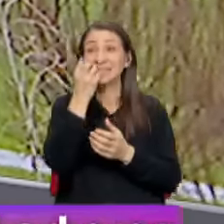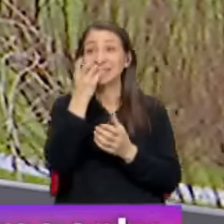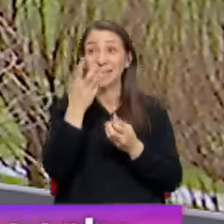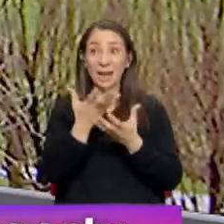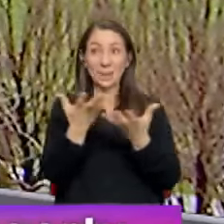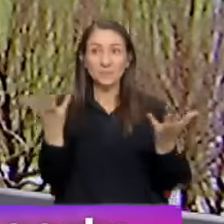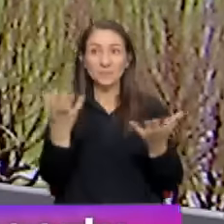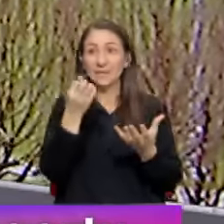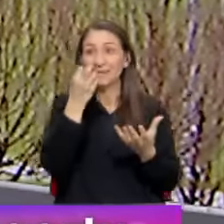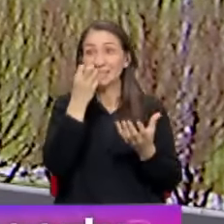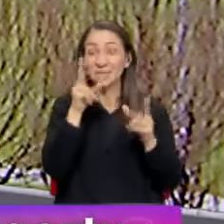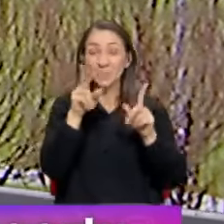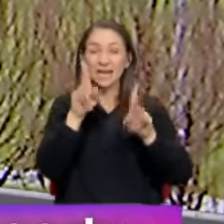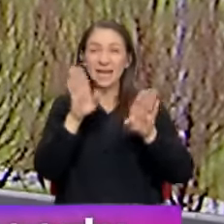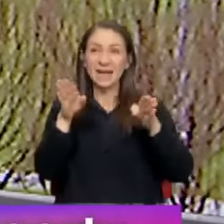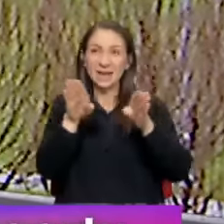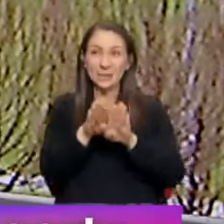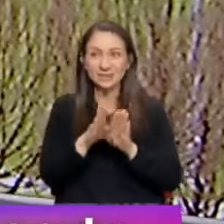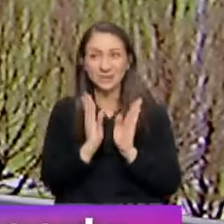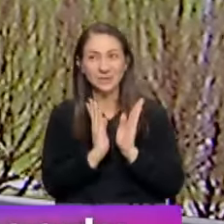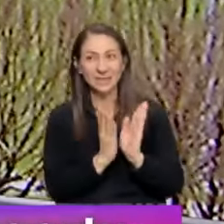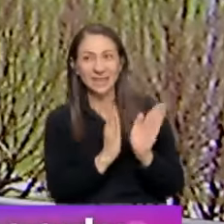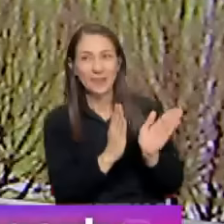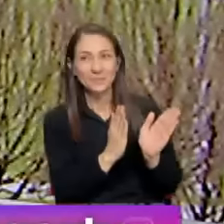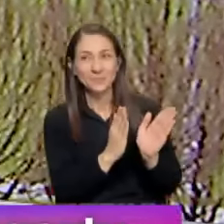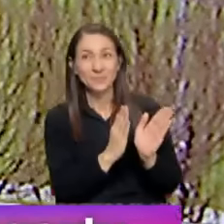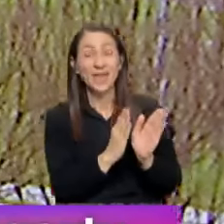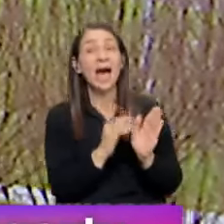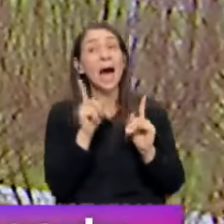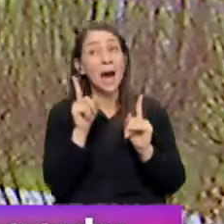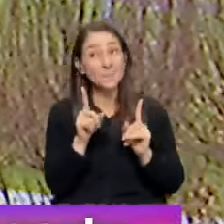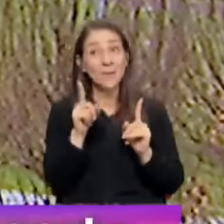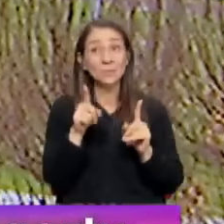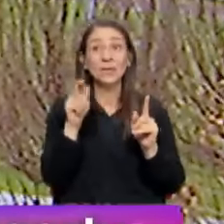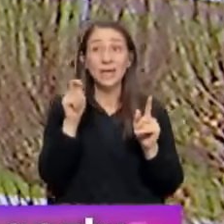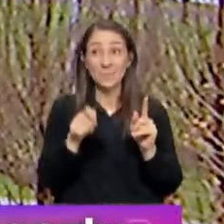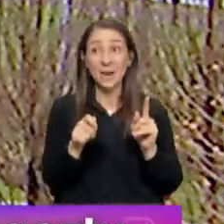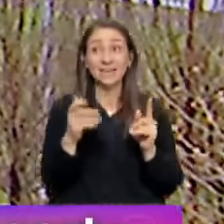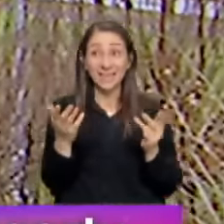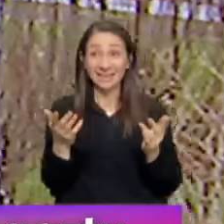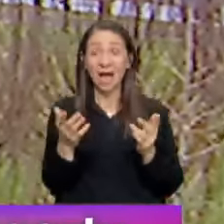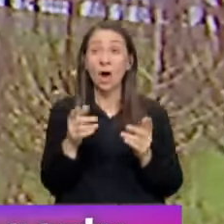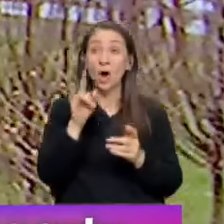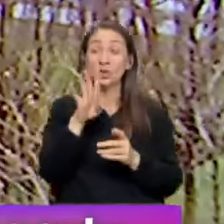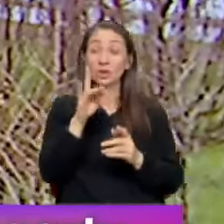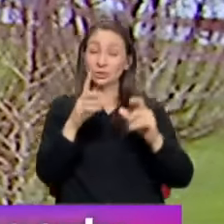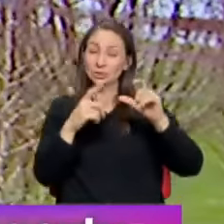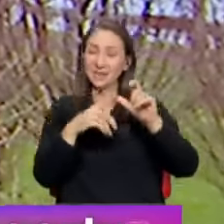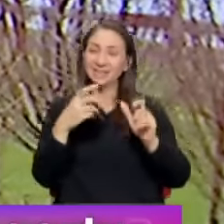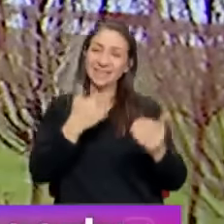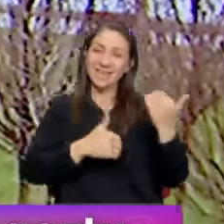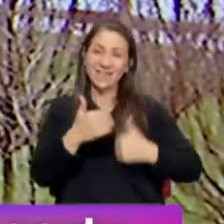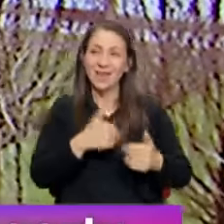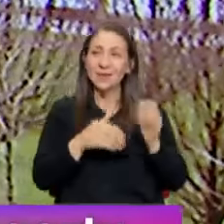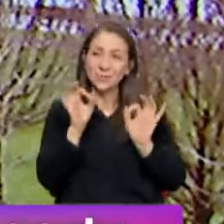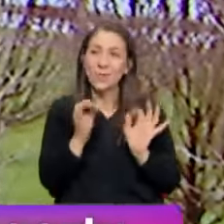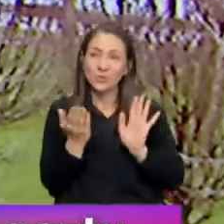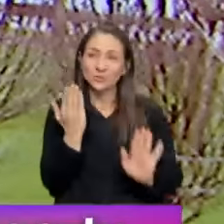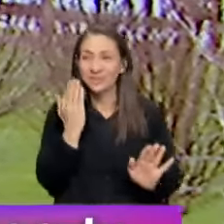Çiçeklenelim, çiçek gibi bir kapanışa doğru ilerleyelim. Ama bunu yaparken de 14 Şubat Sevgililer Günü